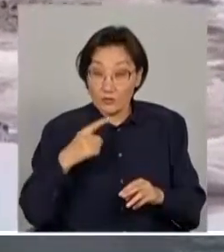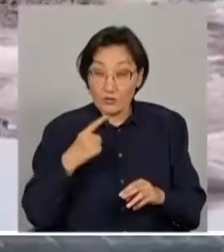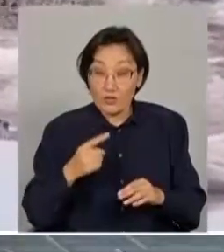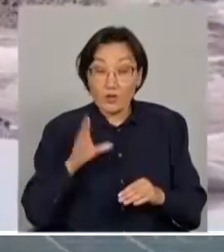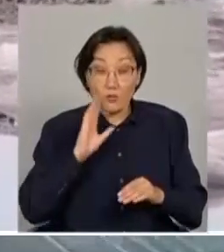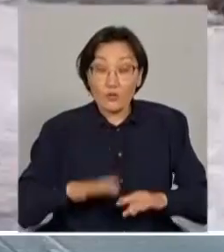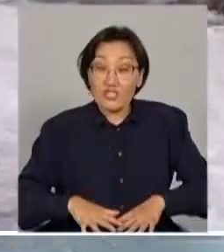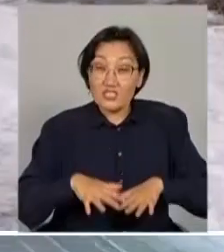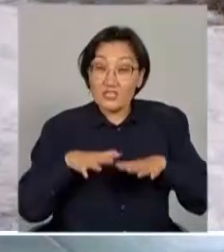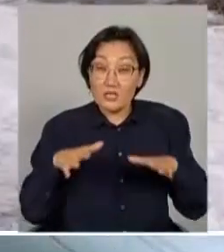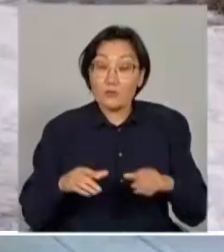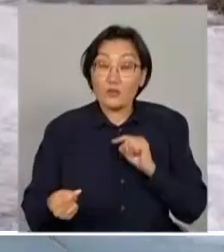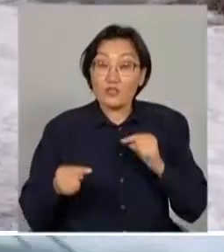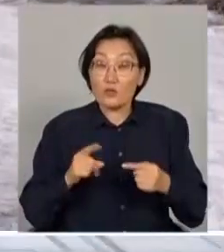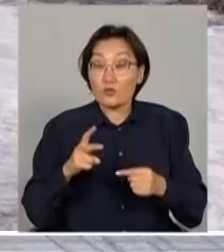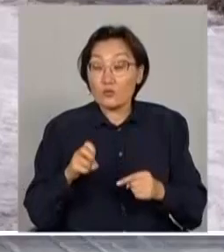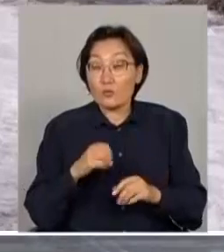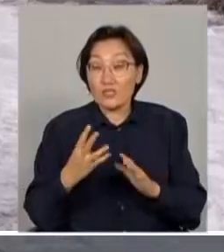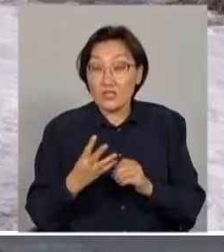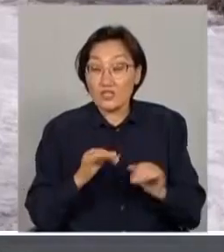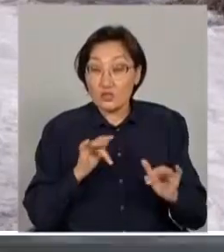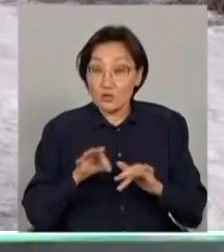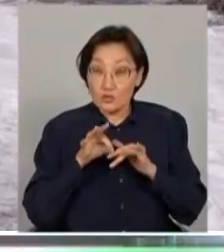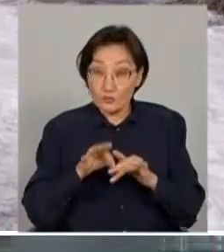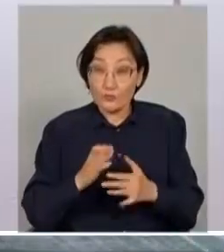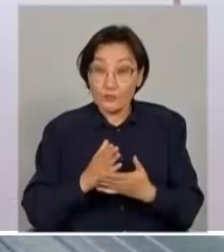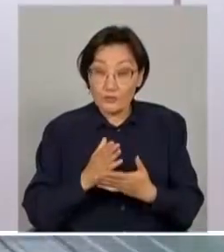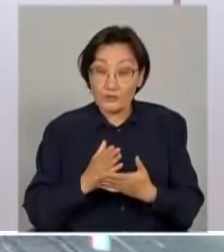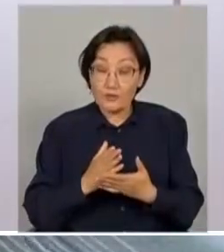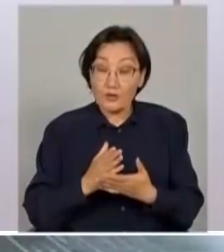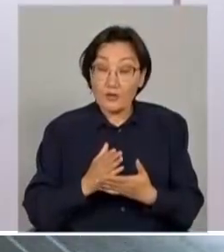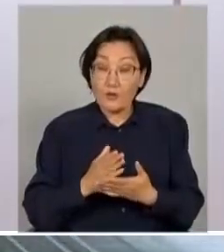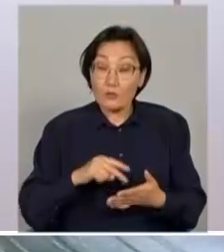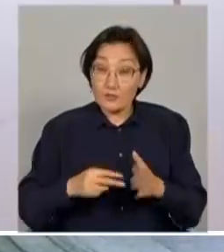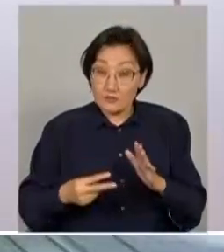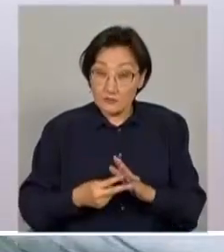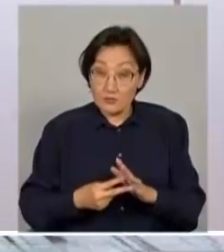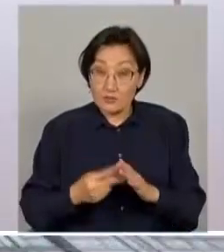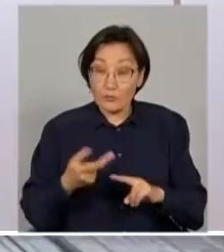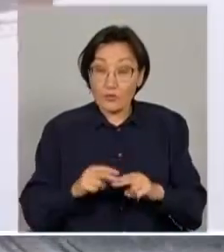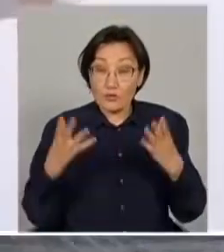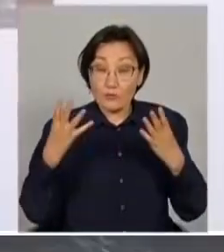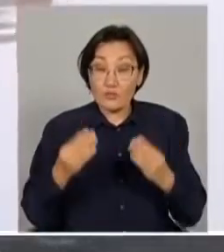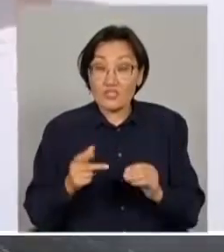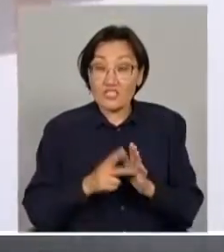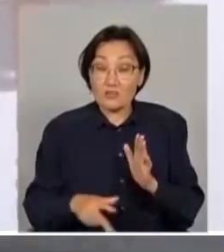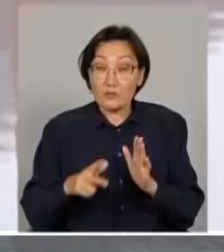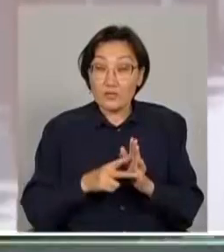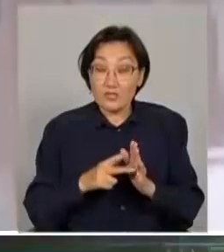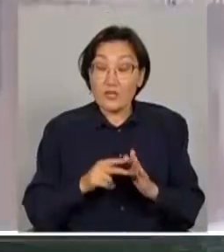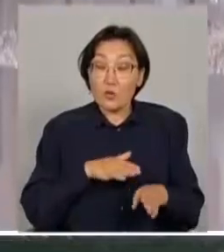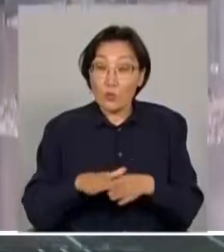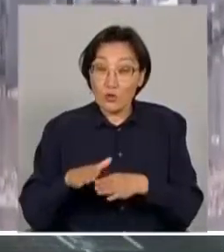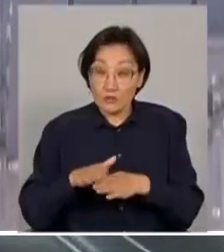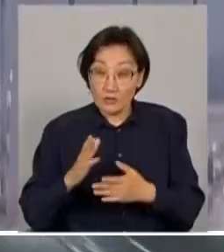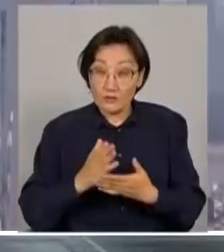су тасқынына қарсы 214 іс-шара жүзеге асырылуы керек болыпты. Алайда осы күні оның 88-і ғана